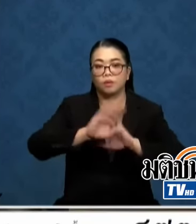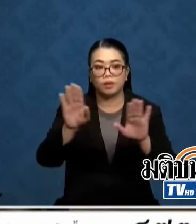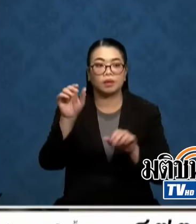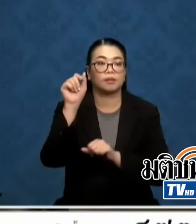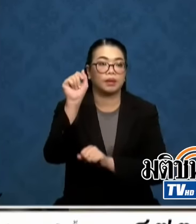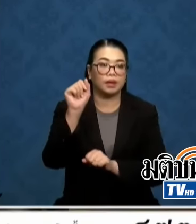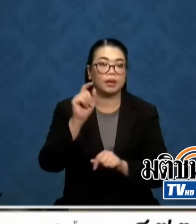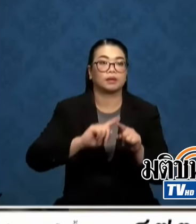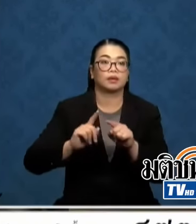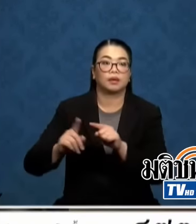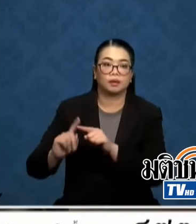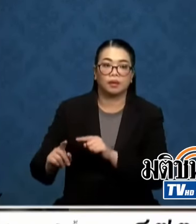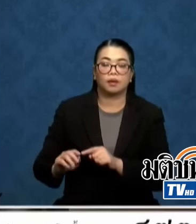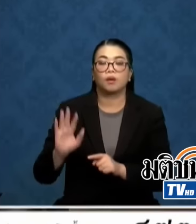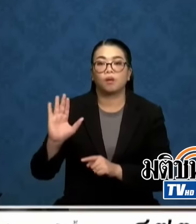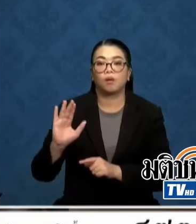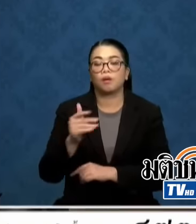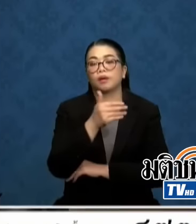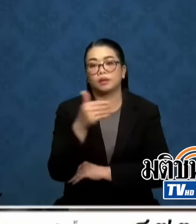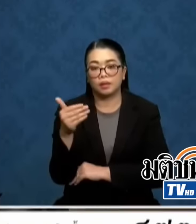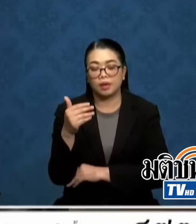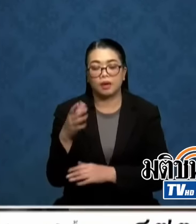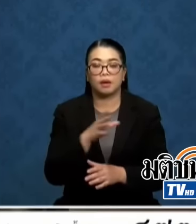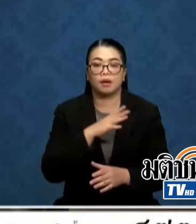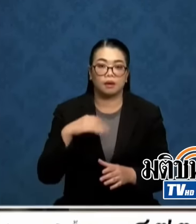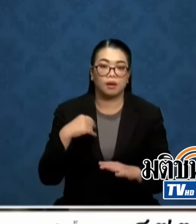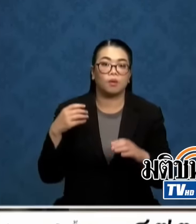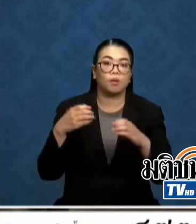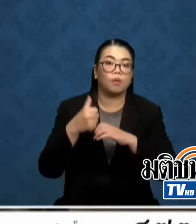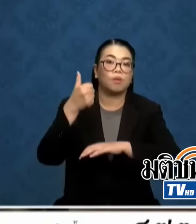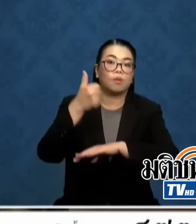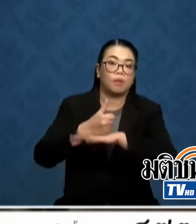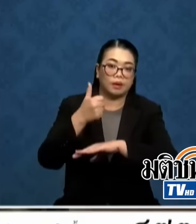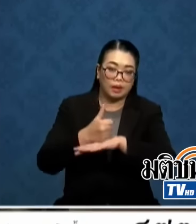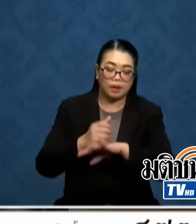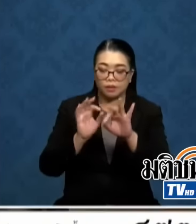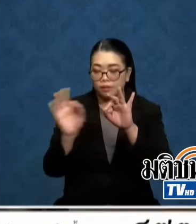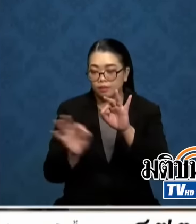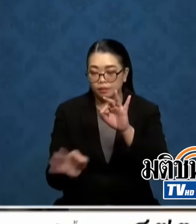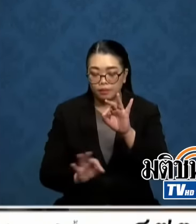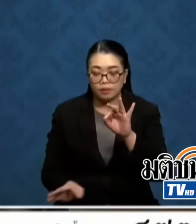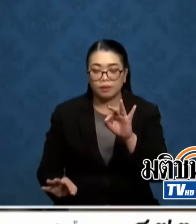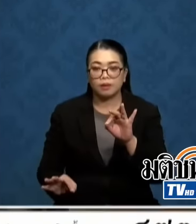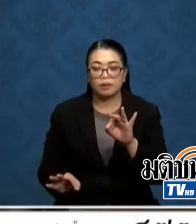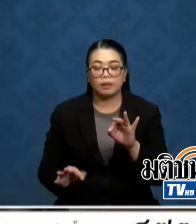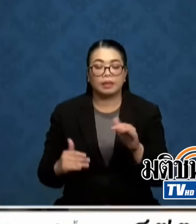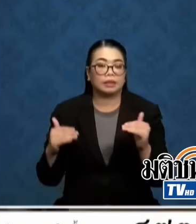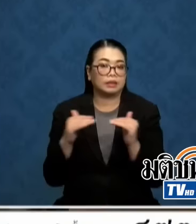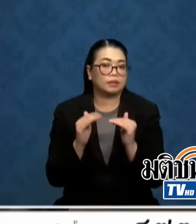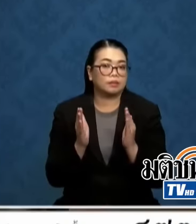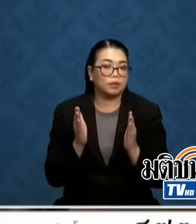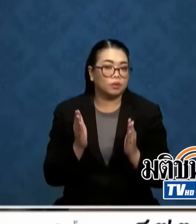ประกาศคณะรักษาความสงบแห่งชาติและหัวหน้าคณะรักษาความสงบแห่งชาติที่มีเนื้อหาละเมิดสิทธิ